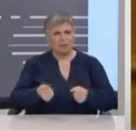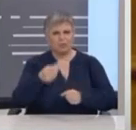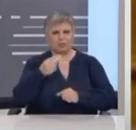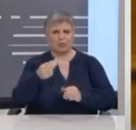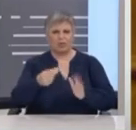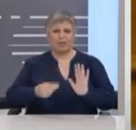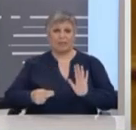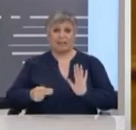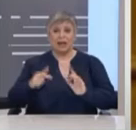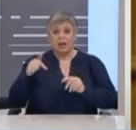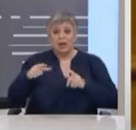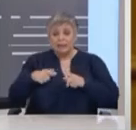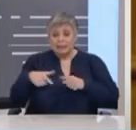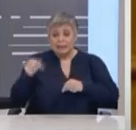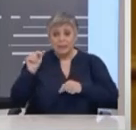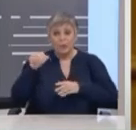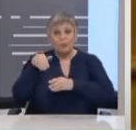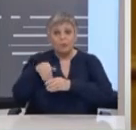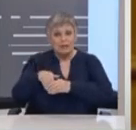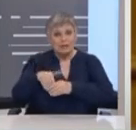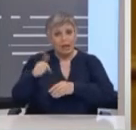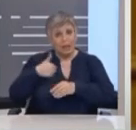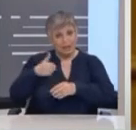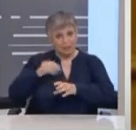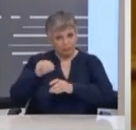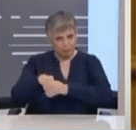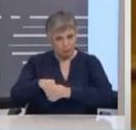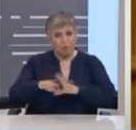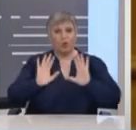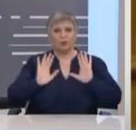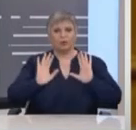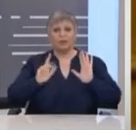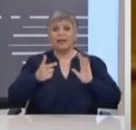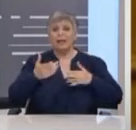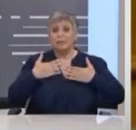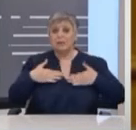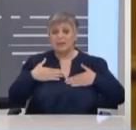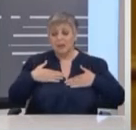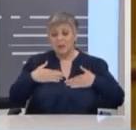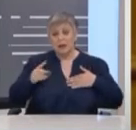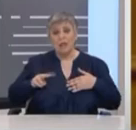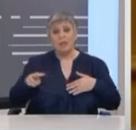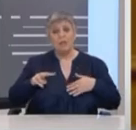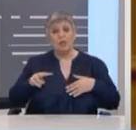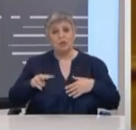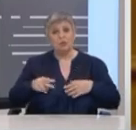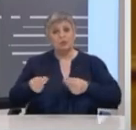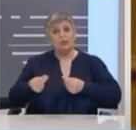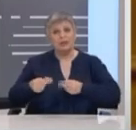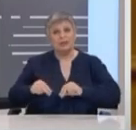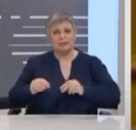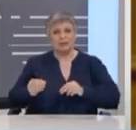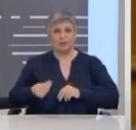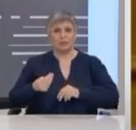αυτά δεν εμπλεκόμαστε. Παραμονάχα ενθαρρύνουμε τις δύο πλευρές να είναι επικοδομητικές. Όμως ο πυρήνας